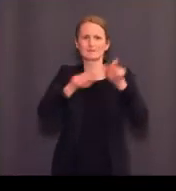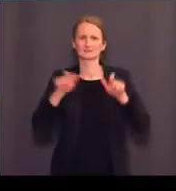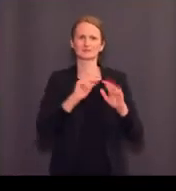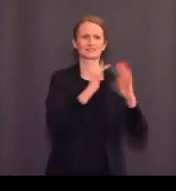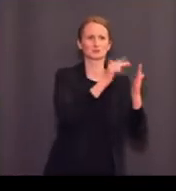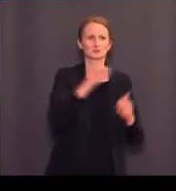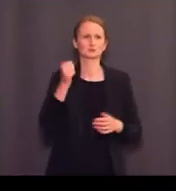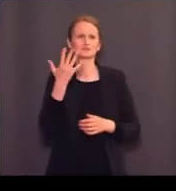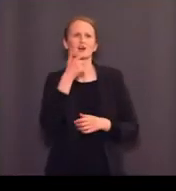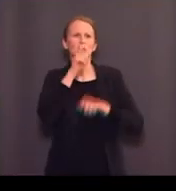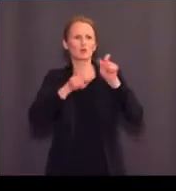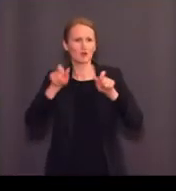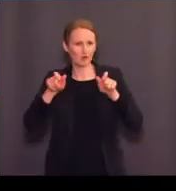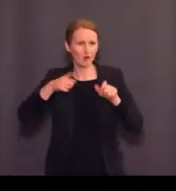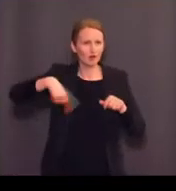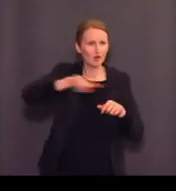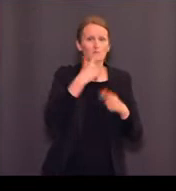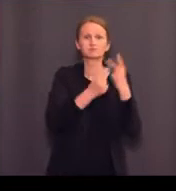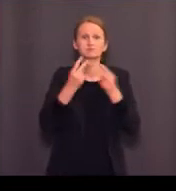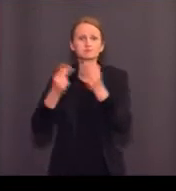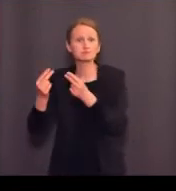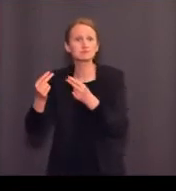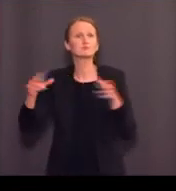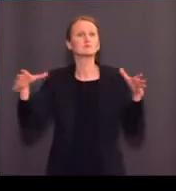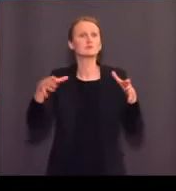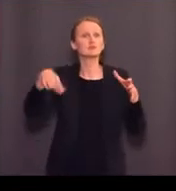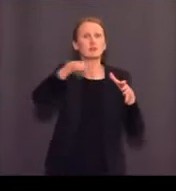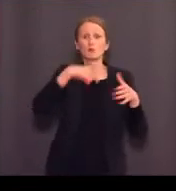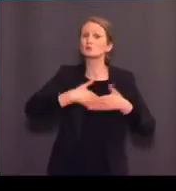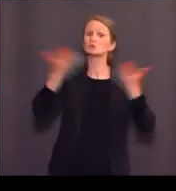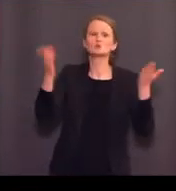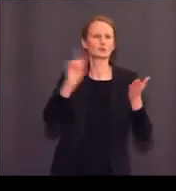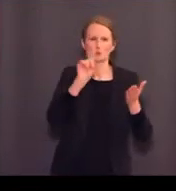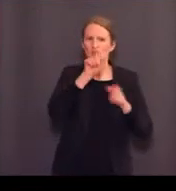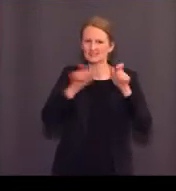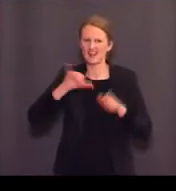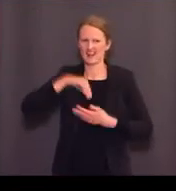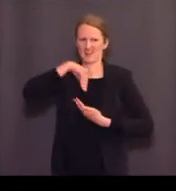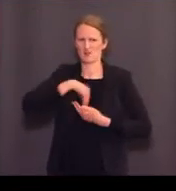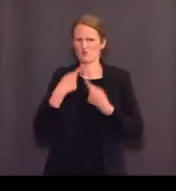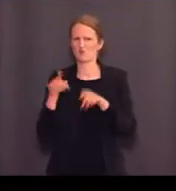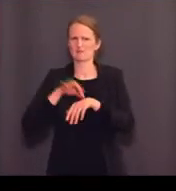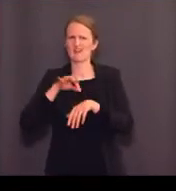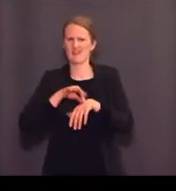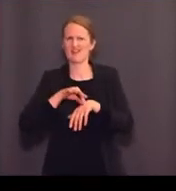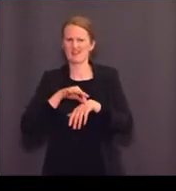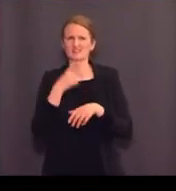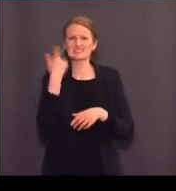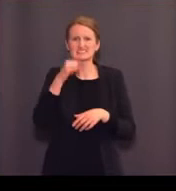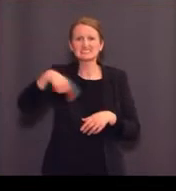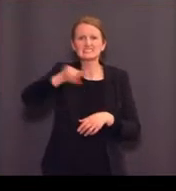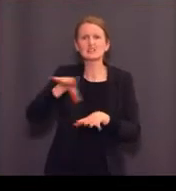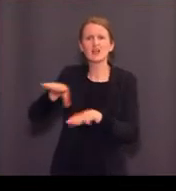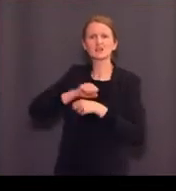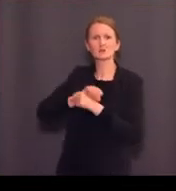appelle comorbidité et qui, de ce fait, augmente le risque de symptômes graves, d'hospitalisation et